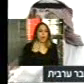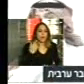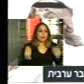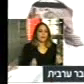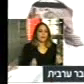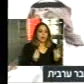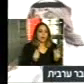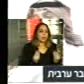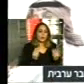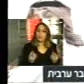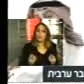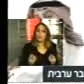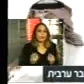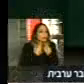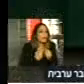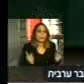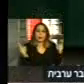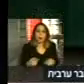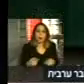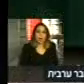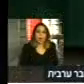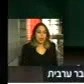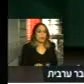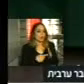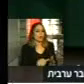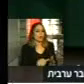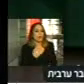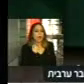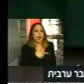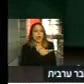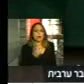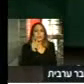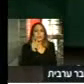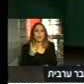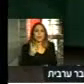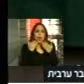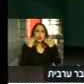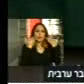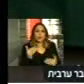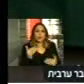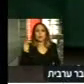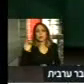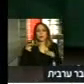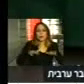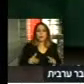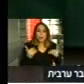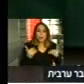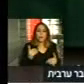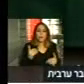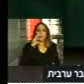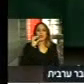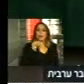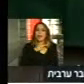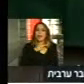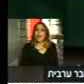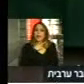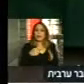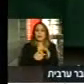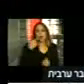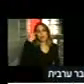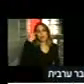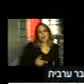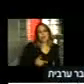הכלל. למשל, הוא אומר, אתם צריכים להודות לסעודים על זה שאתם יושבים היום ומדברים אנגלית, כי בעצם הנפט הסעודי הוא